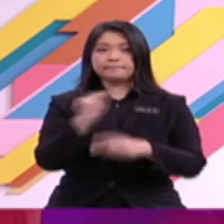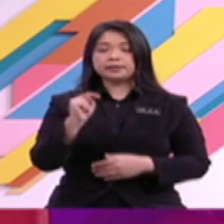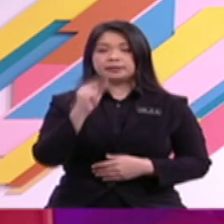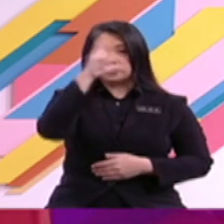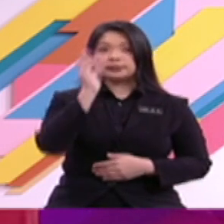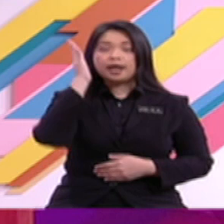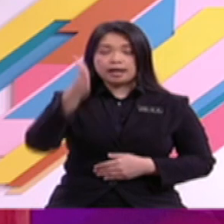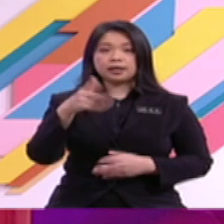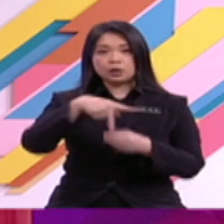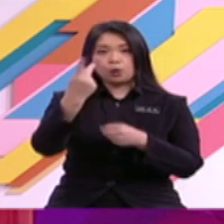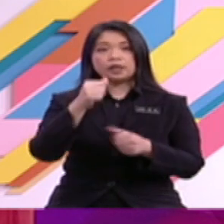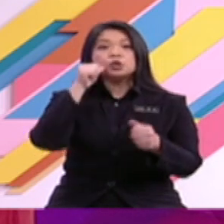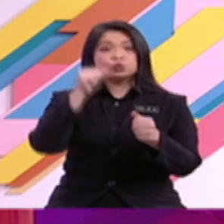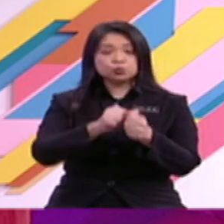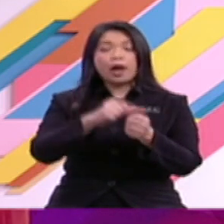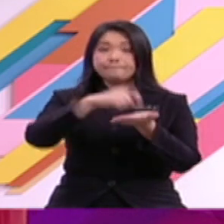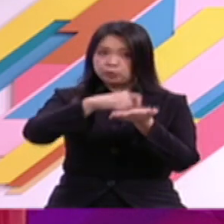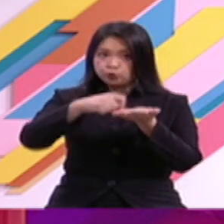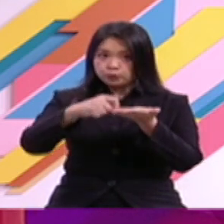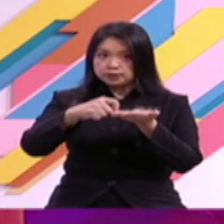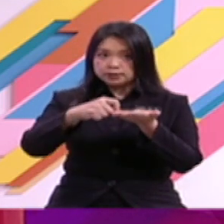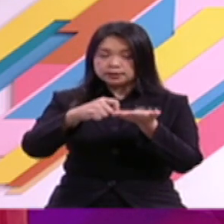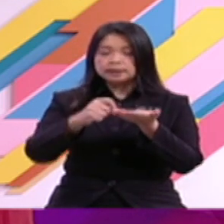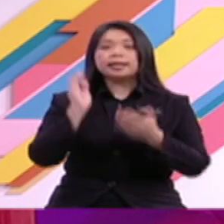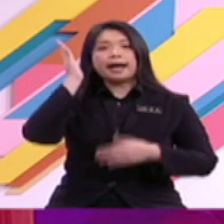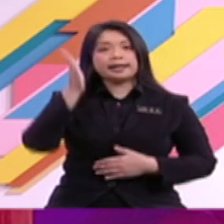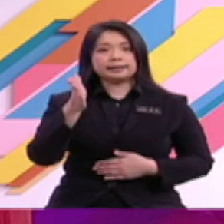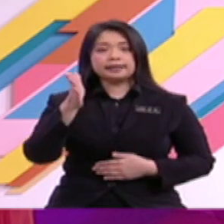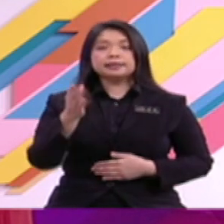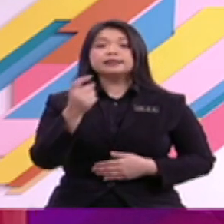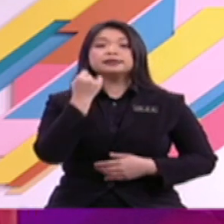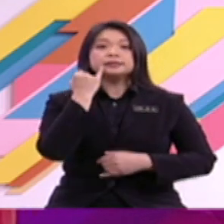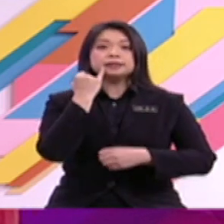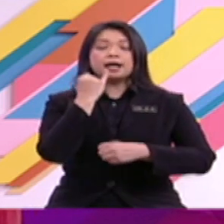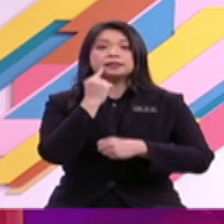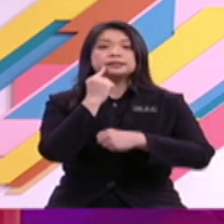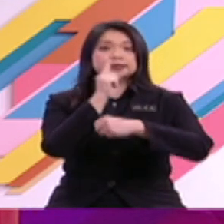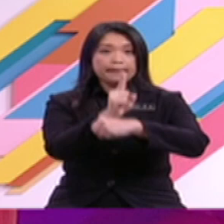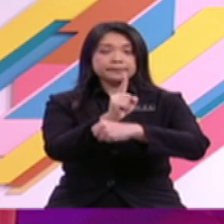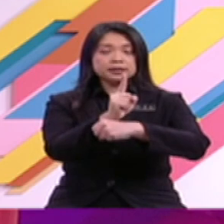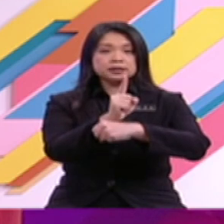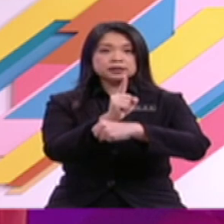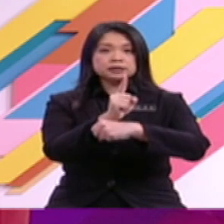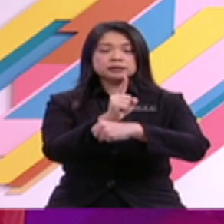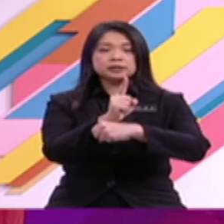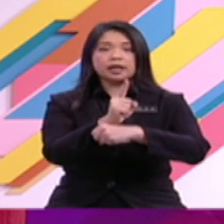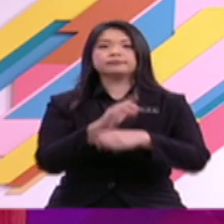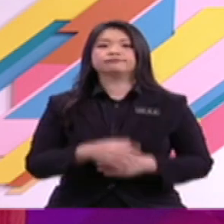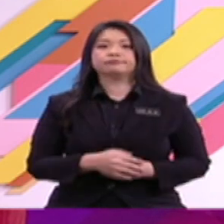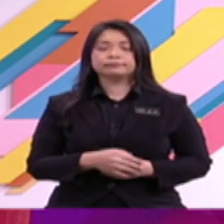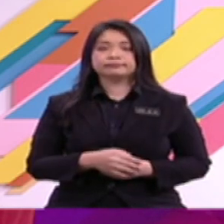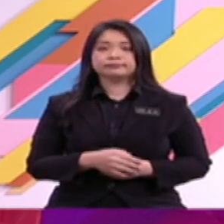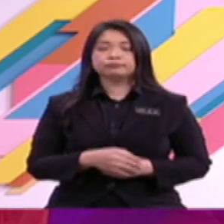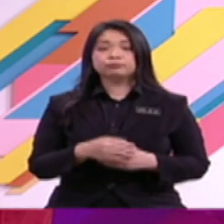Keluarkan satu surat yang bertulis yang di jamin akan memberi UFO pulangan yang lumayan kepada yang memberi pinjaman